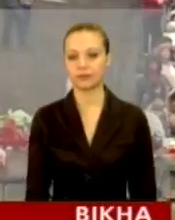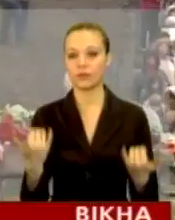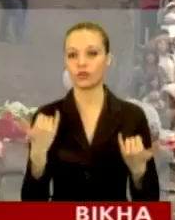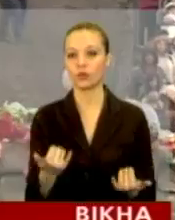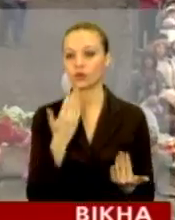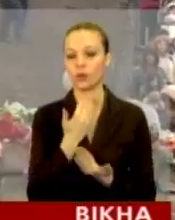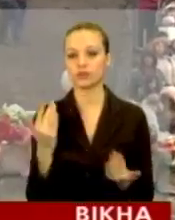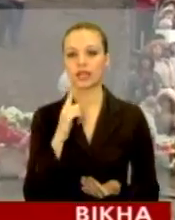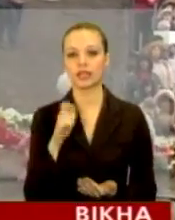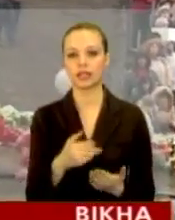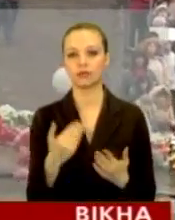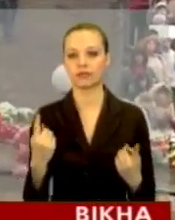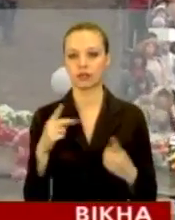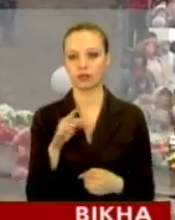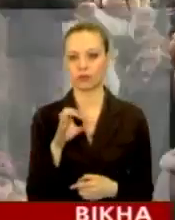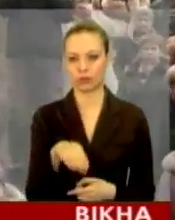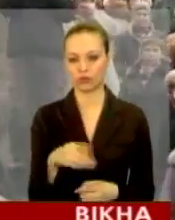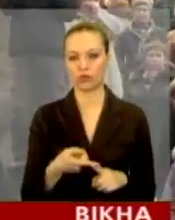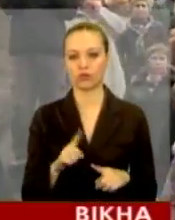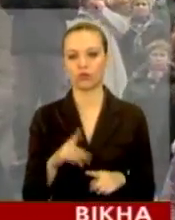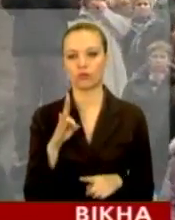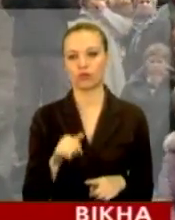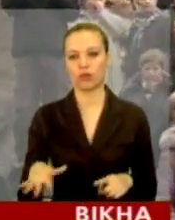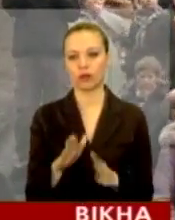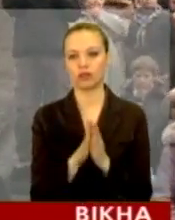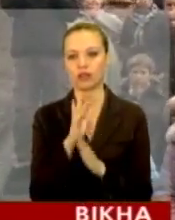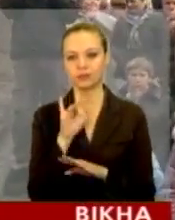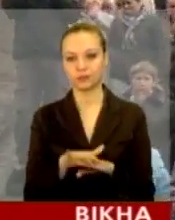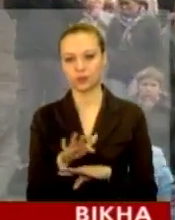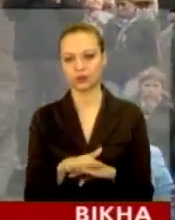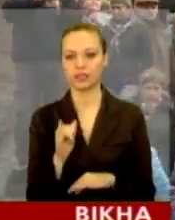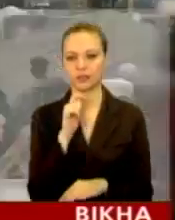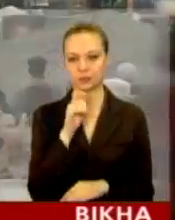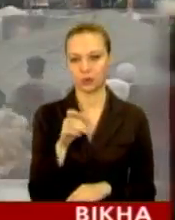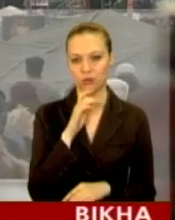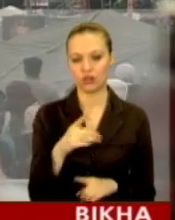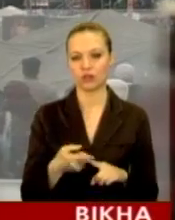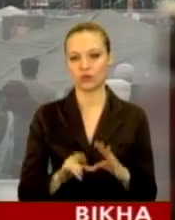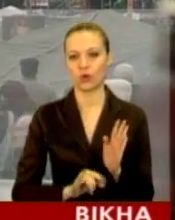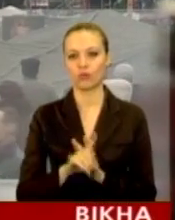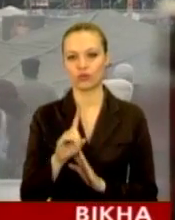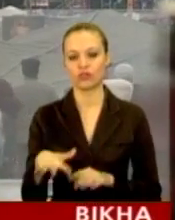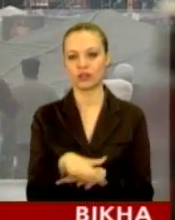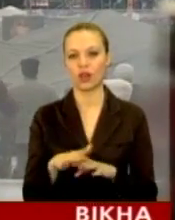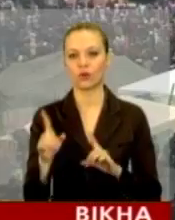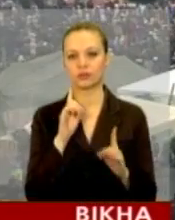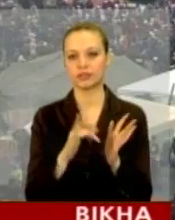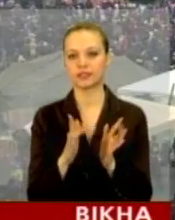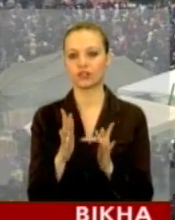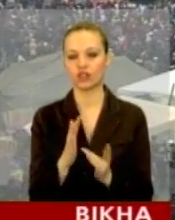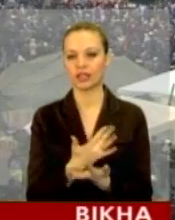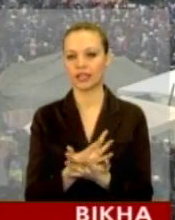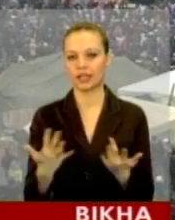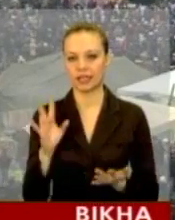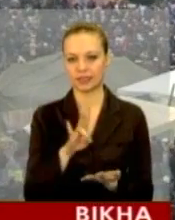Сьогодні остання неділя перед Великим постом, тому на Майдані просили пробачення і пробачали. З цього і почали народне зібрання священники